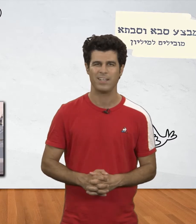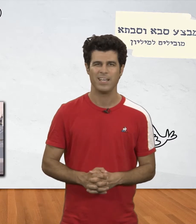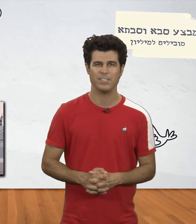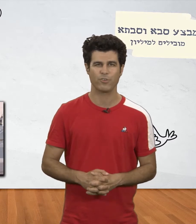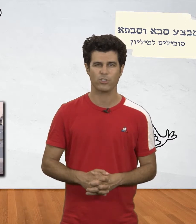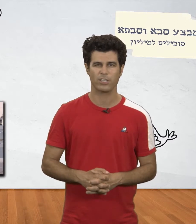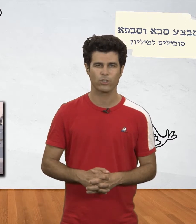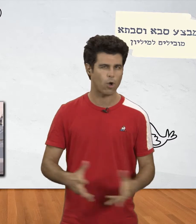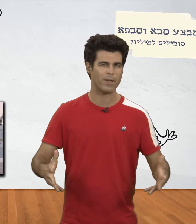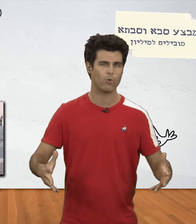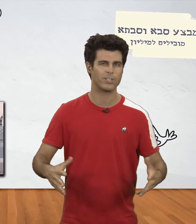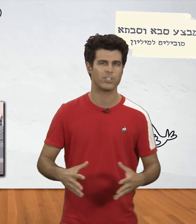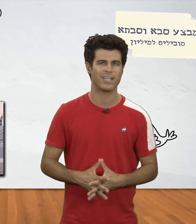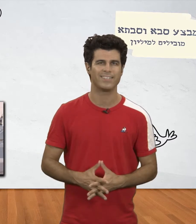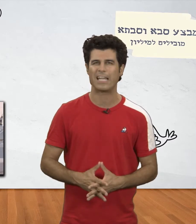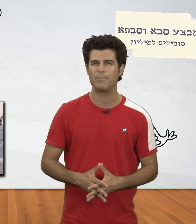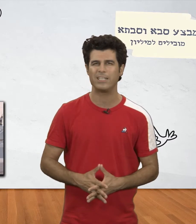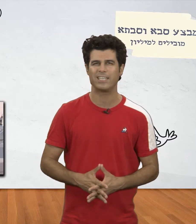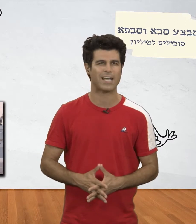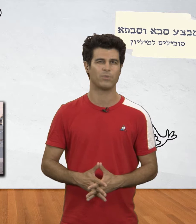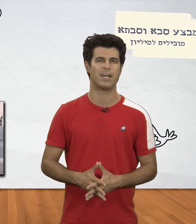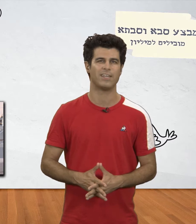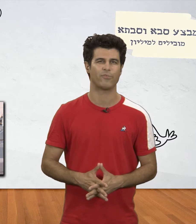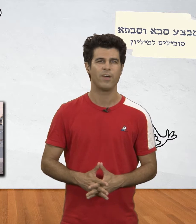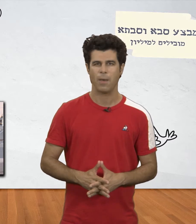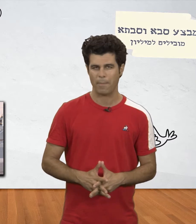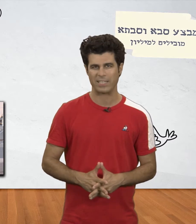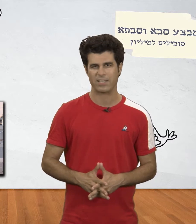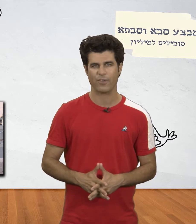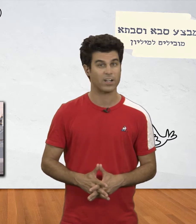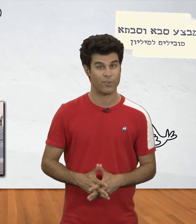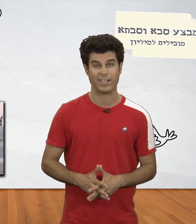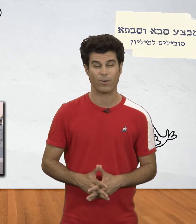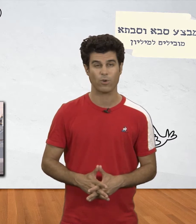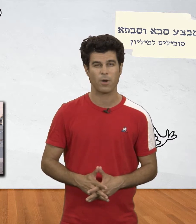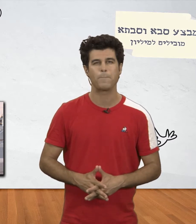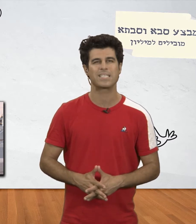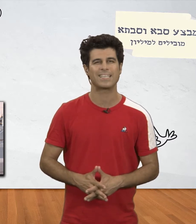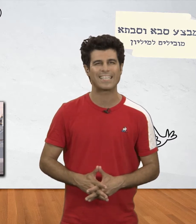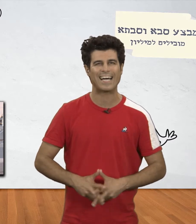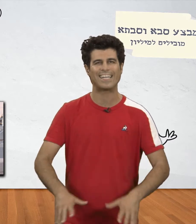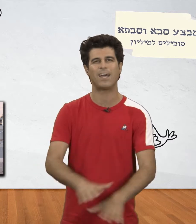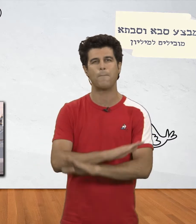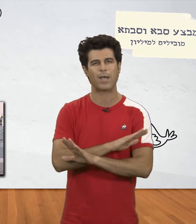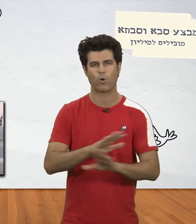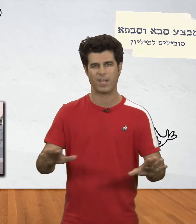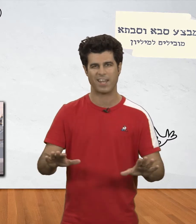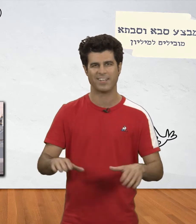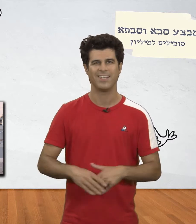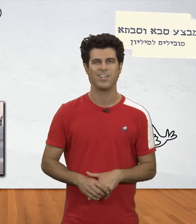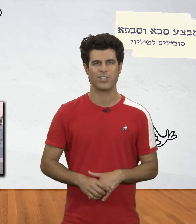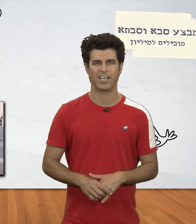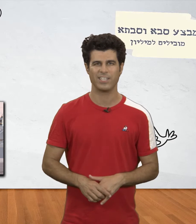וגם נפגוש את תומר רובינשטיין, תלמיד כיתה י' מבית הספר הכפר הירוק, פסנתרן